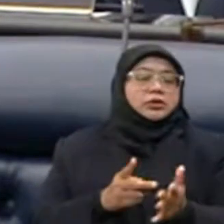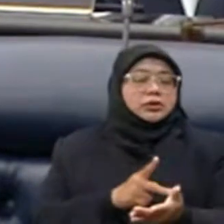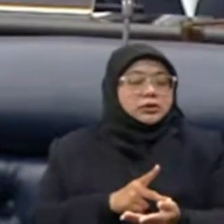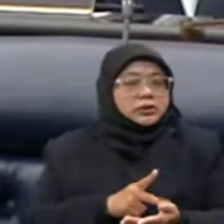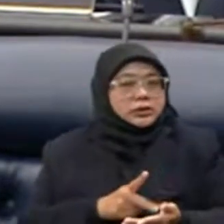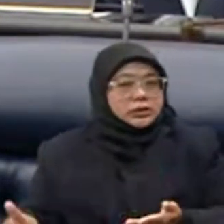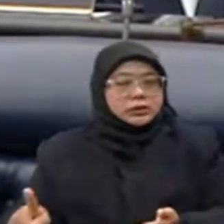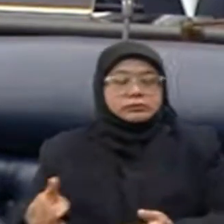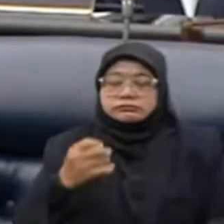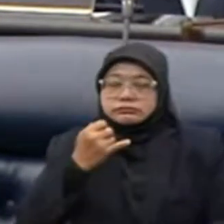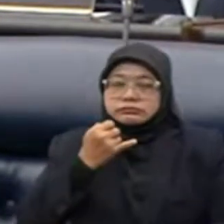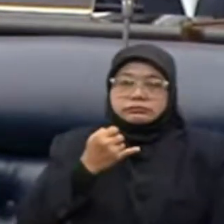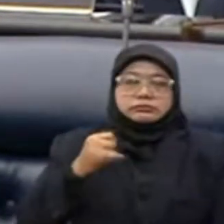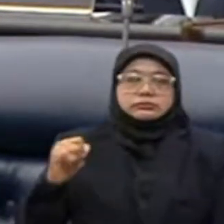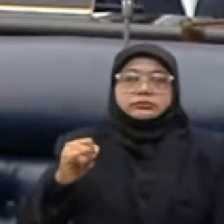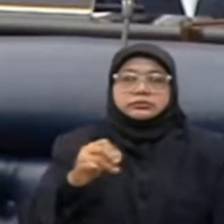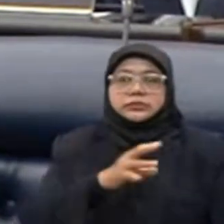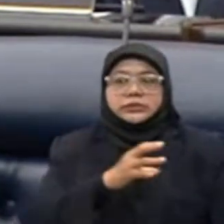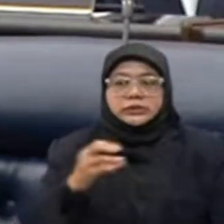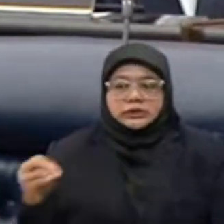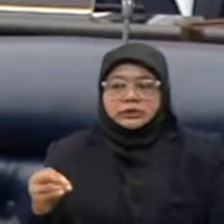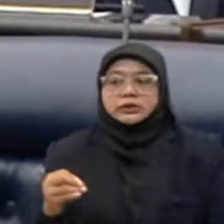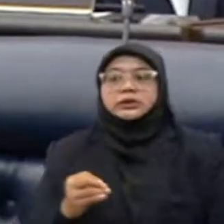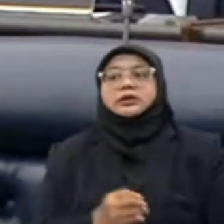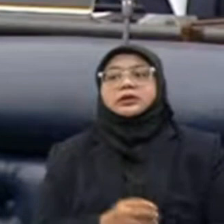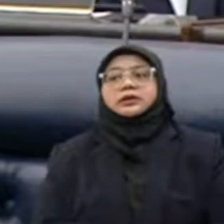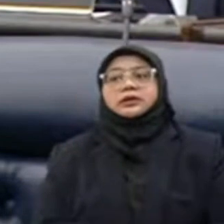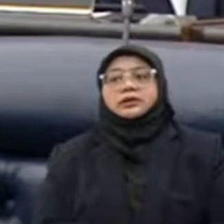oleh income kita memandangkan